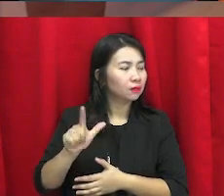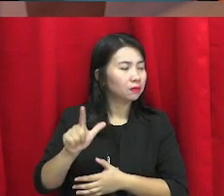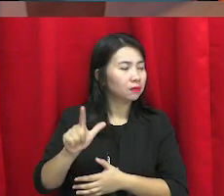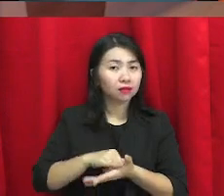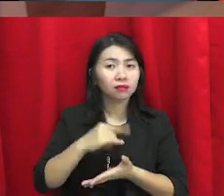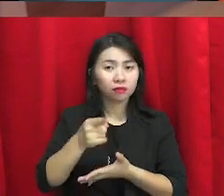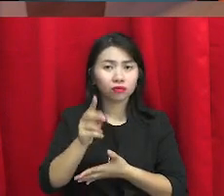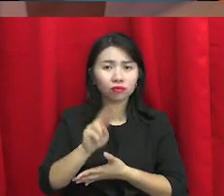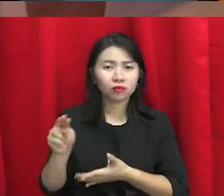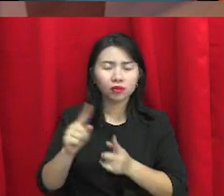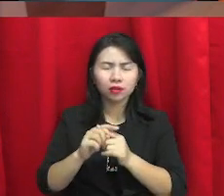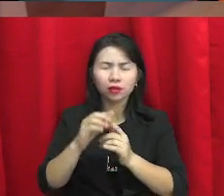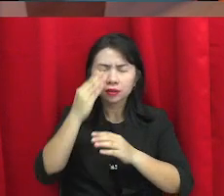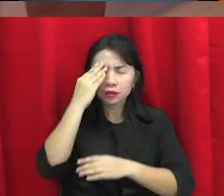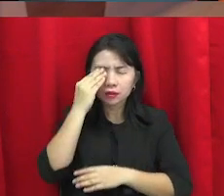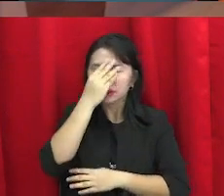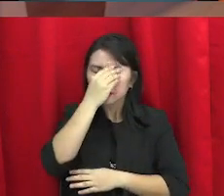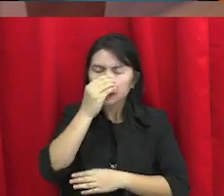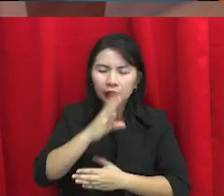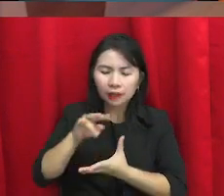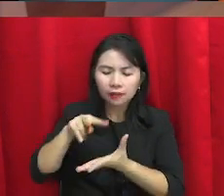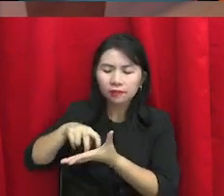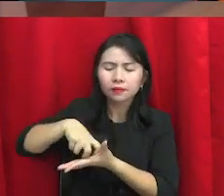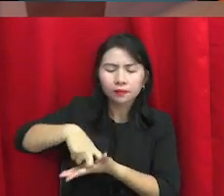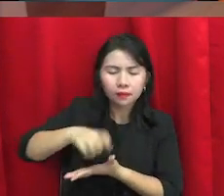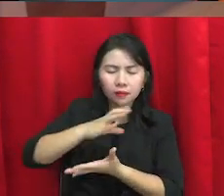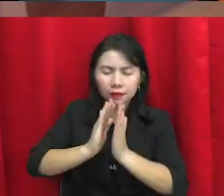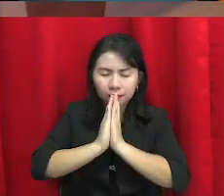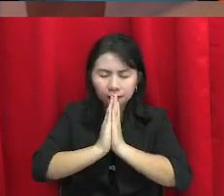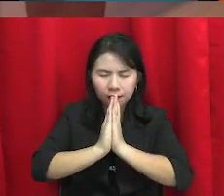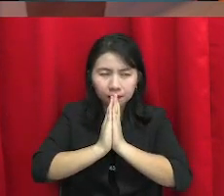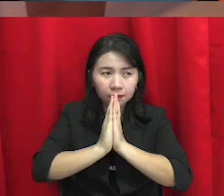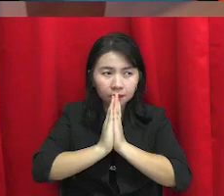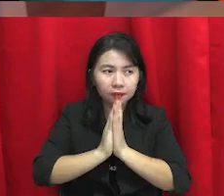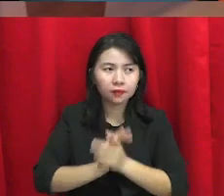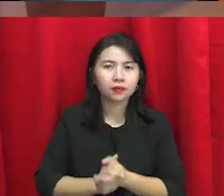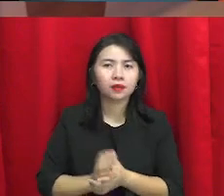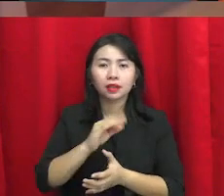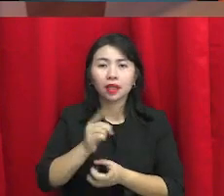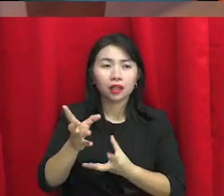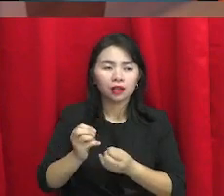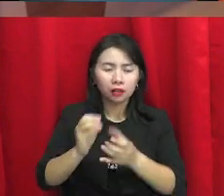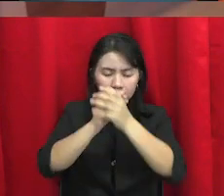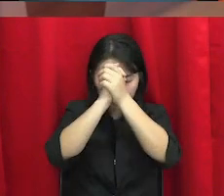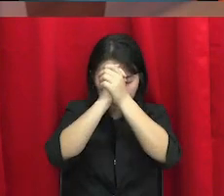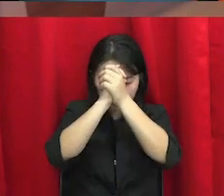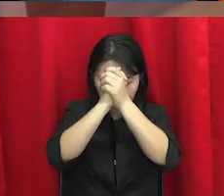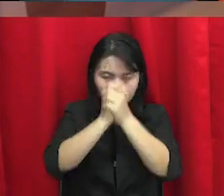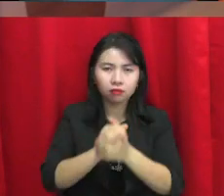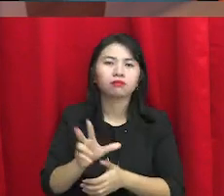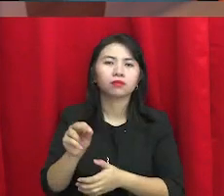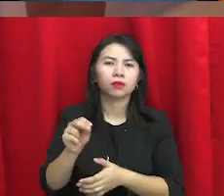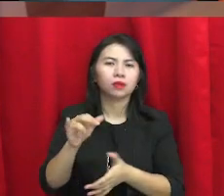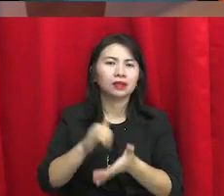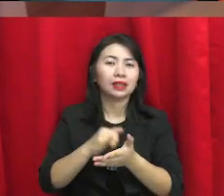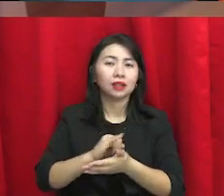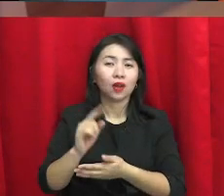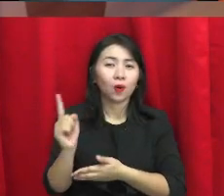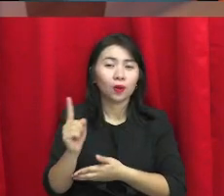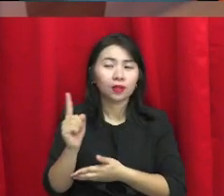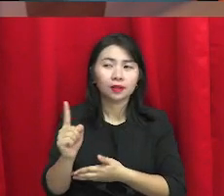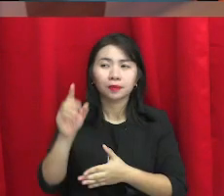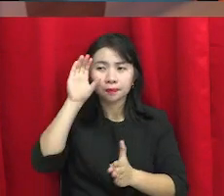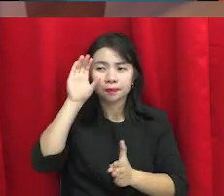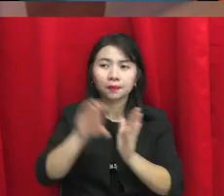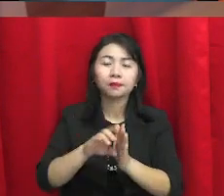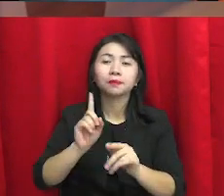nakapikit ka, nakaluhod, at talaga naka-fold face, nakaganong ka pa. You see, hindi yon, sa picture lang yon. You see, the main